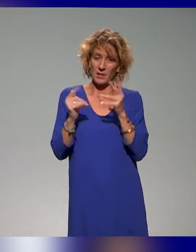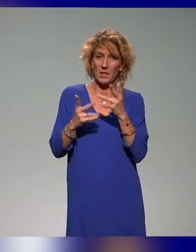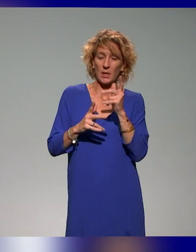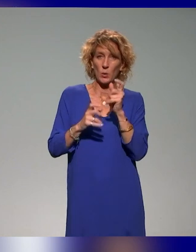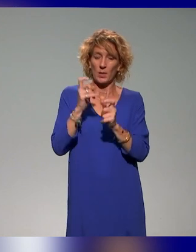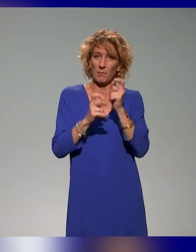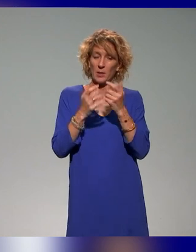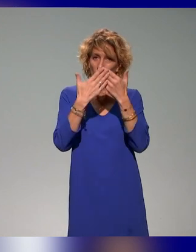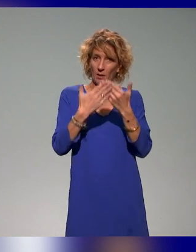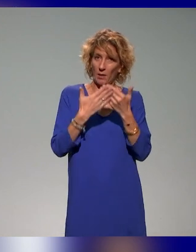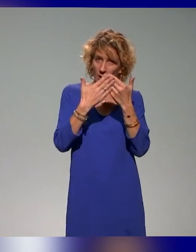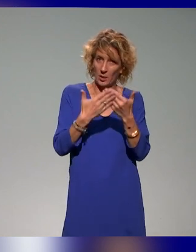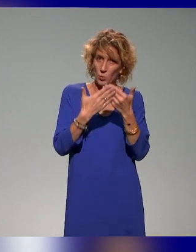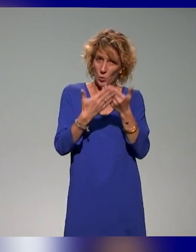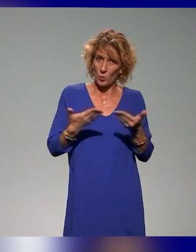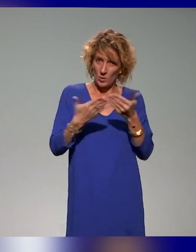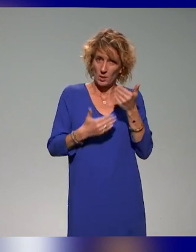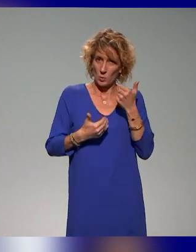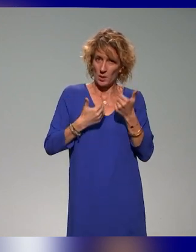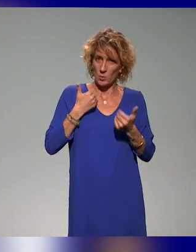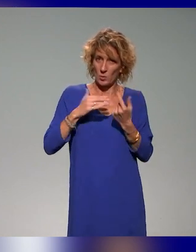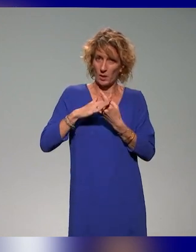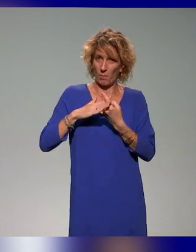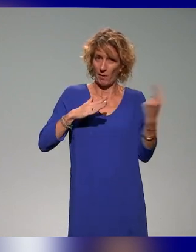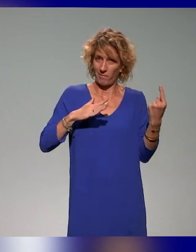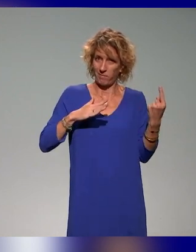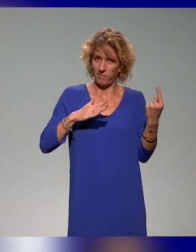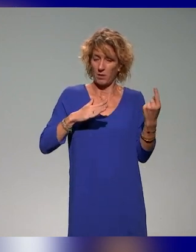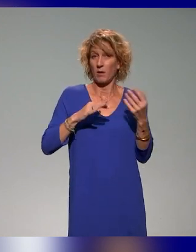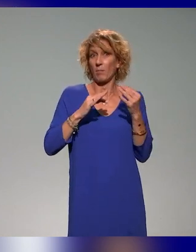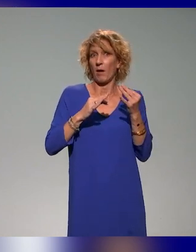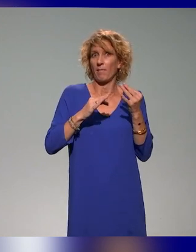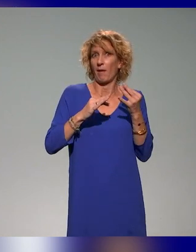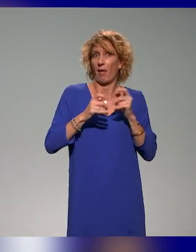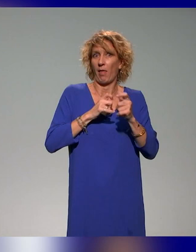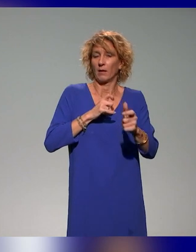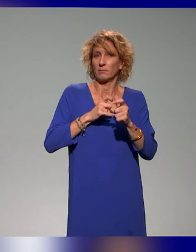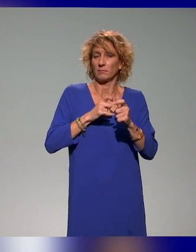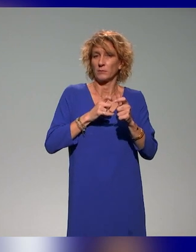les étudiants porteurs de handicap dans leur composition pour la validation de leur examen.